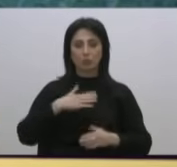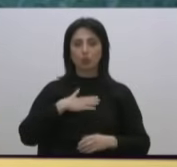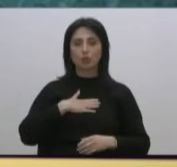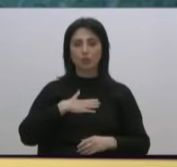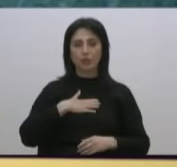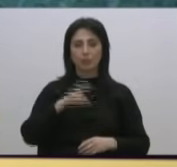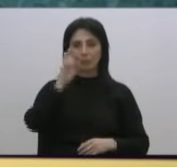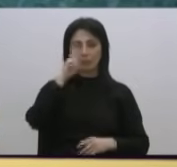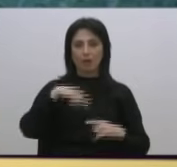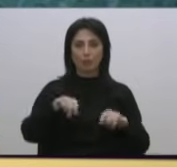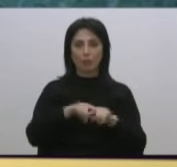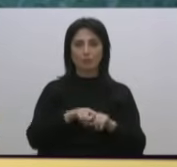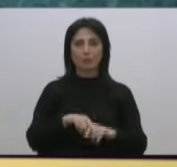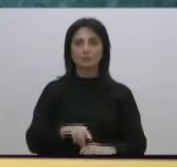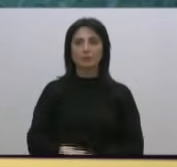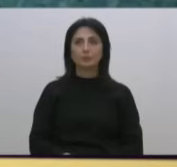ჩვენი თავრობაც.